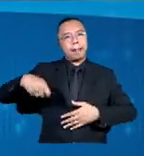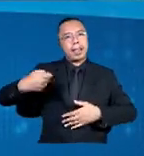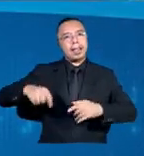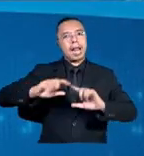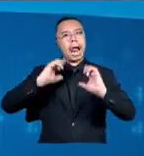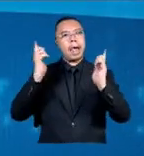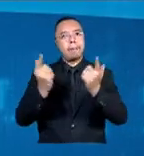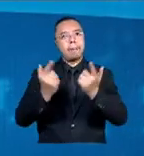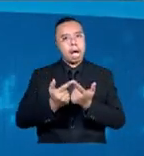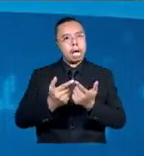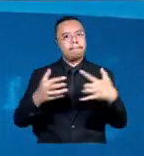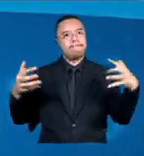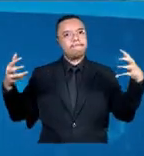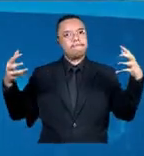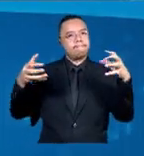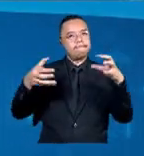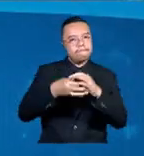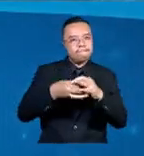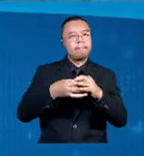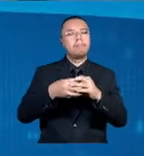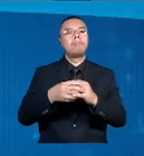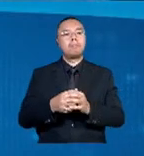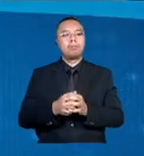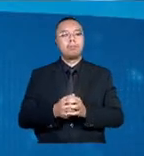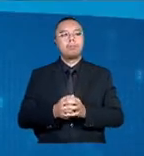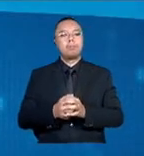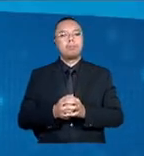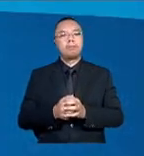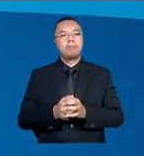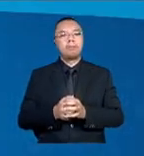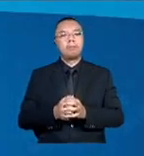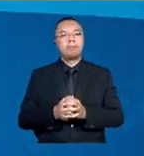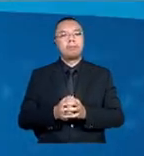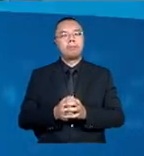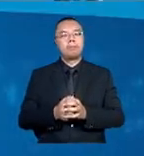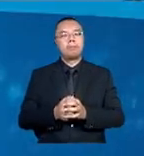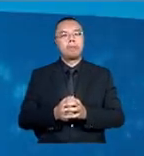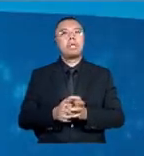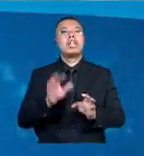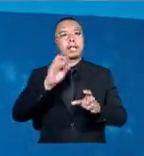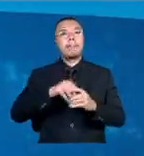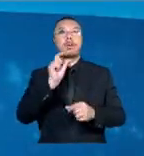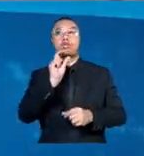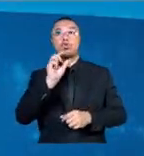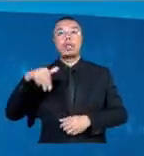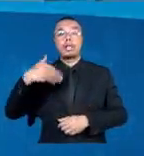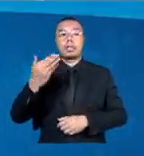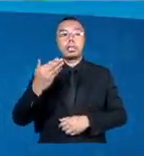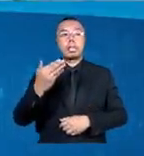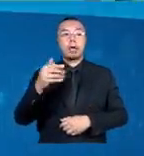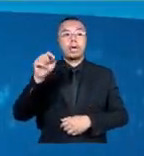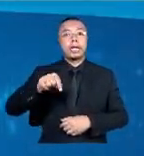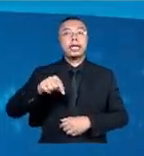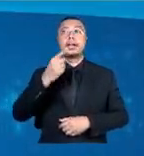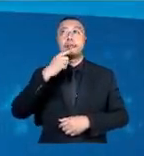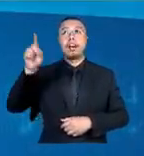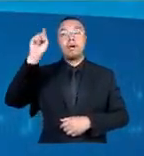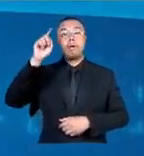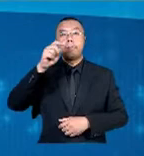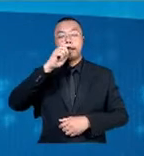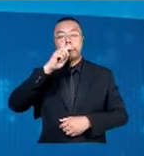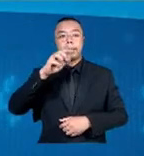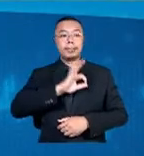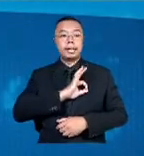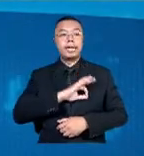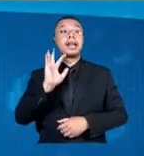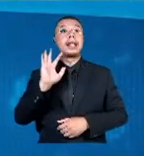teknis sehingga peraturan ini dapat disahkan oleh Bapak Presiden. Dan juga pada tahun ini insya Allah Bapak